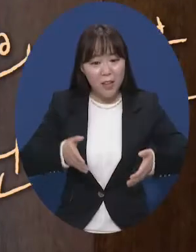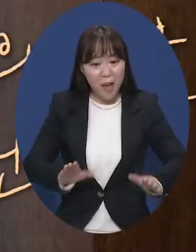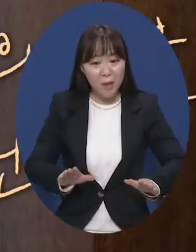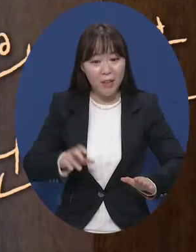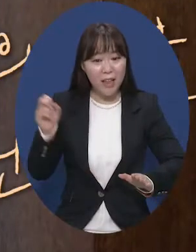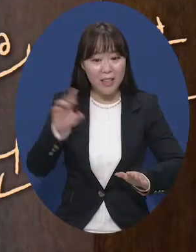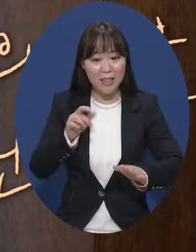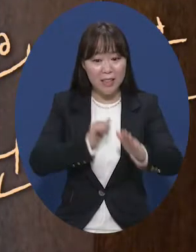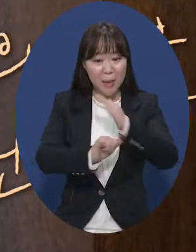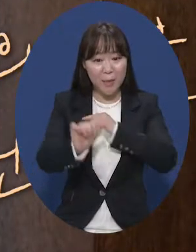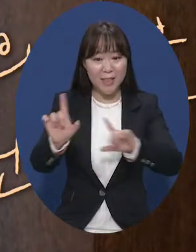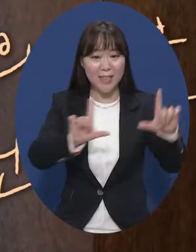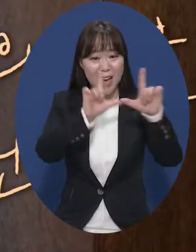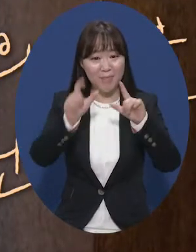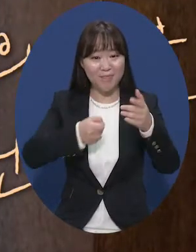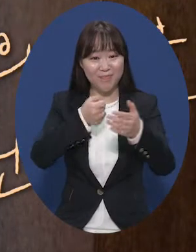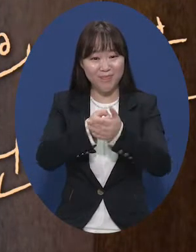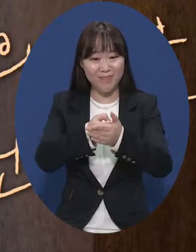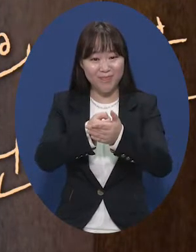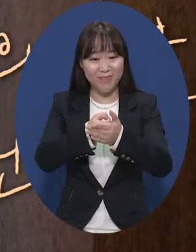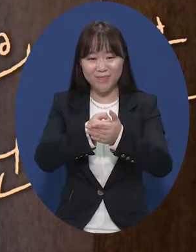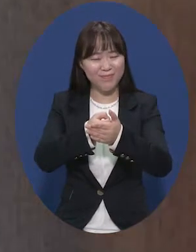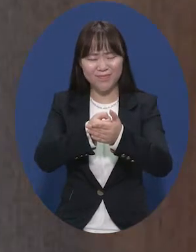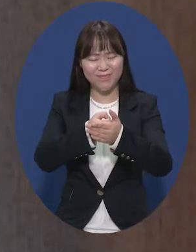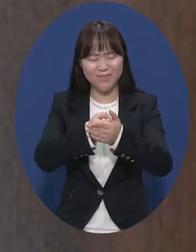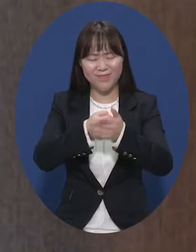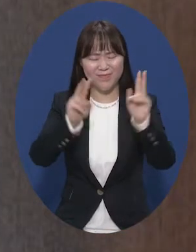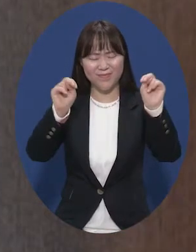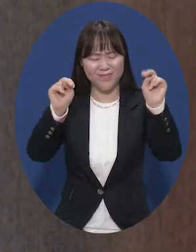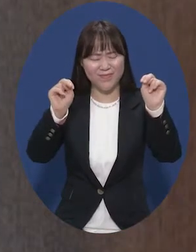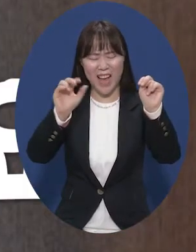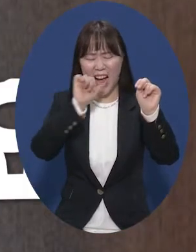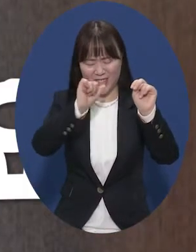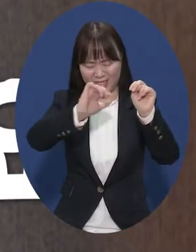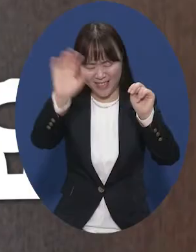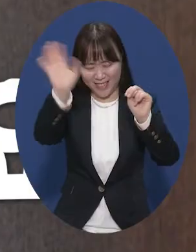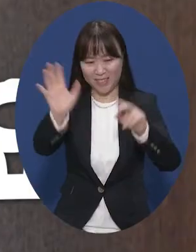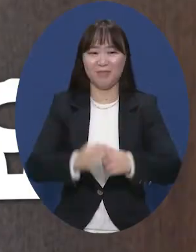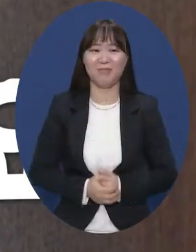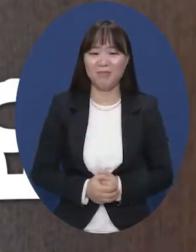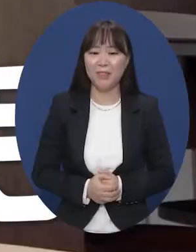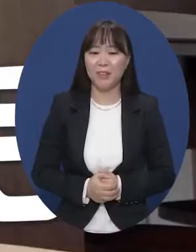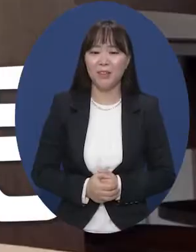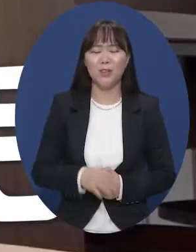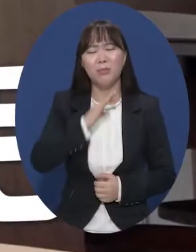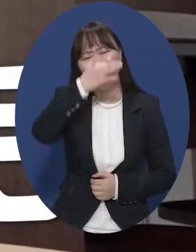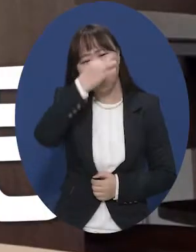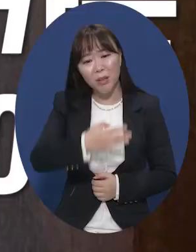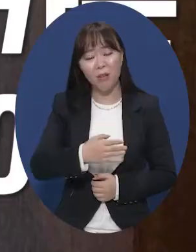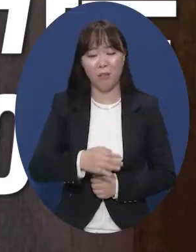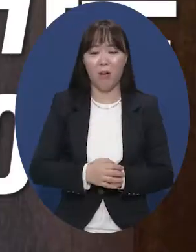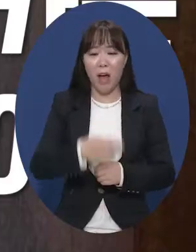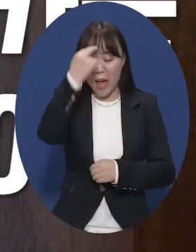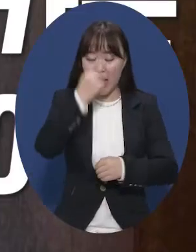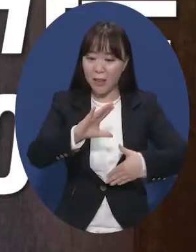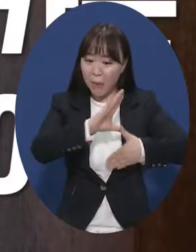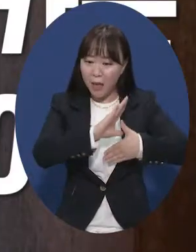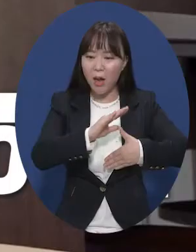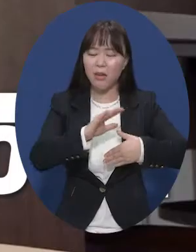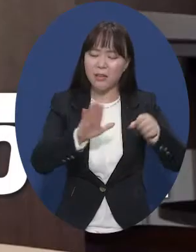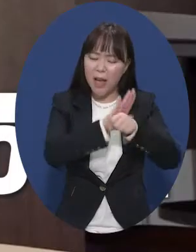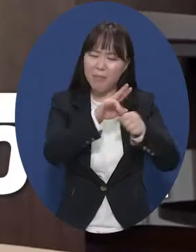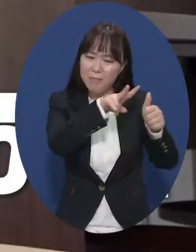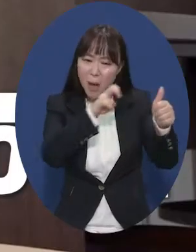다시 태어나도 포인트리 대표로서의 삶을 선택하시나요? 아니요, 절대 안 해요. 너무 힘들거든. 라틴 아메리카는